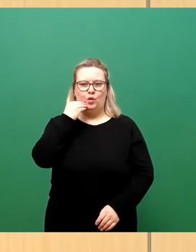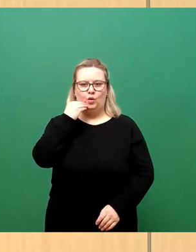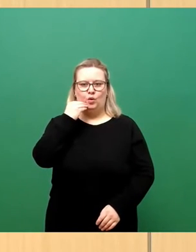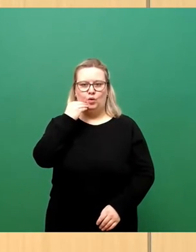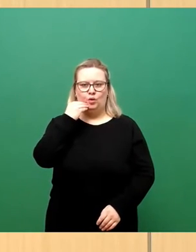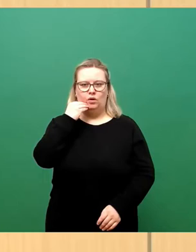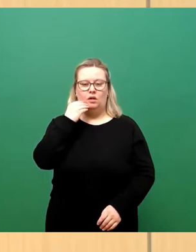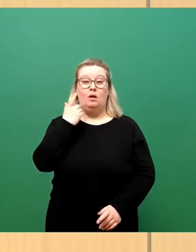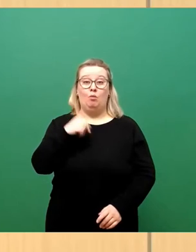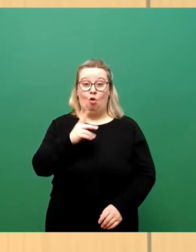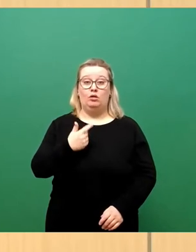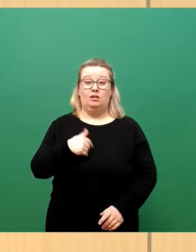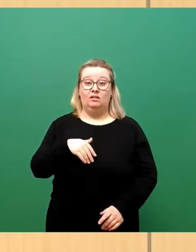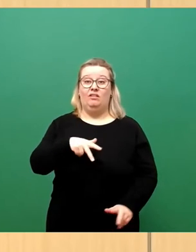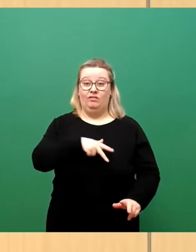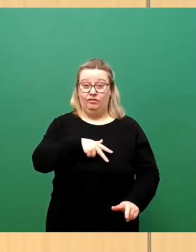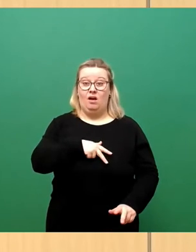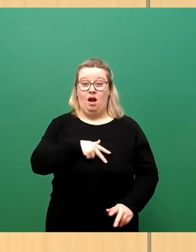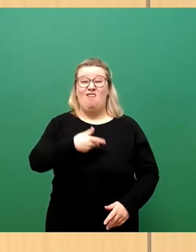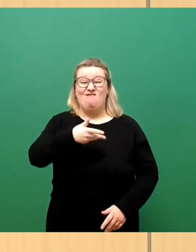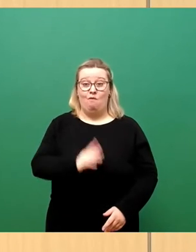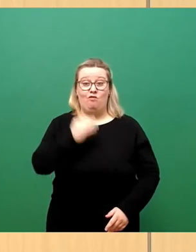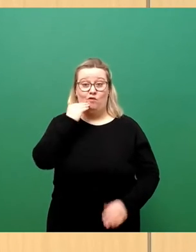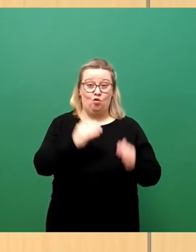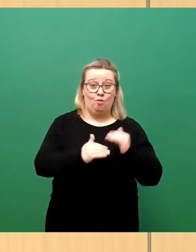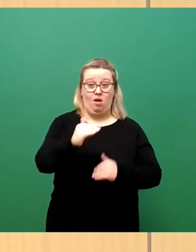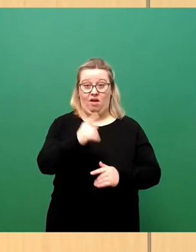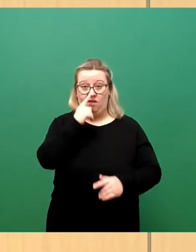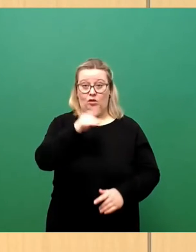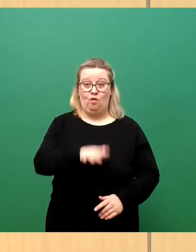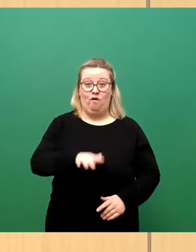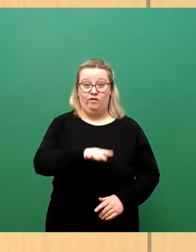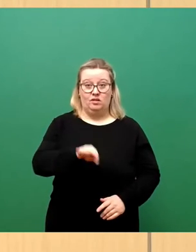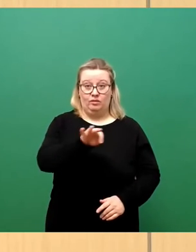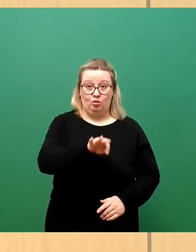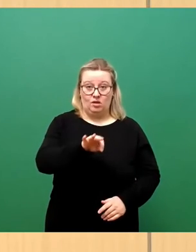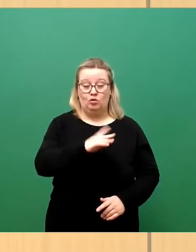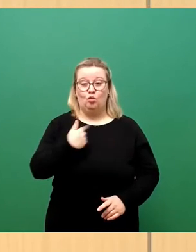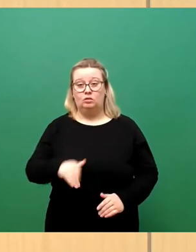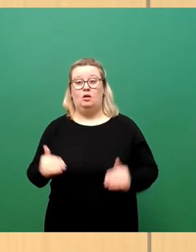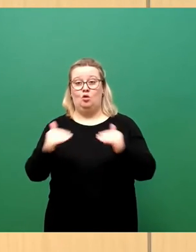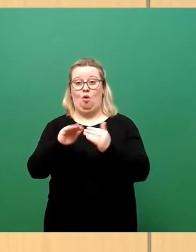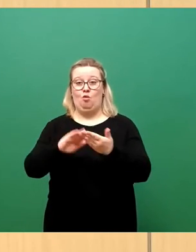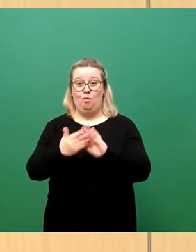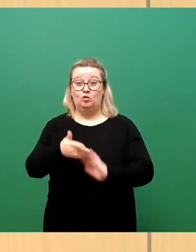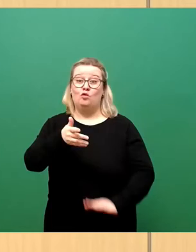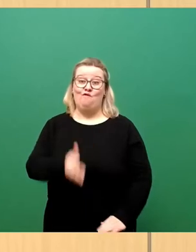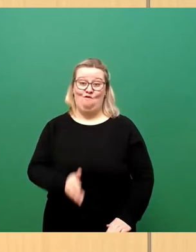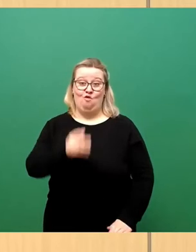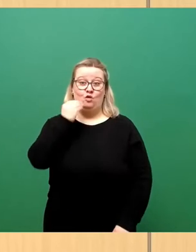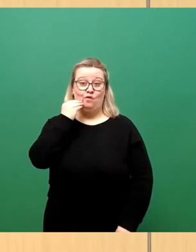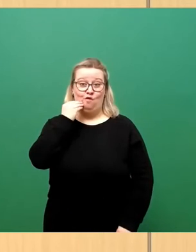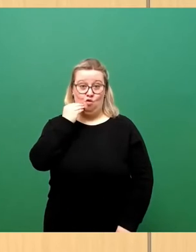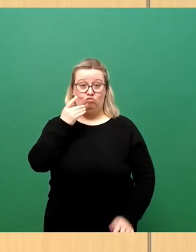zum Kompromiss beträgt also 500 Wohnungen. Und 500 Wohnungen, liebe Kolleginnen und Kollegen, das ist eine sehr konkrete, eine